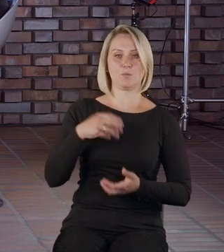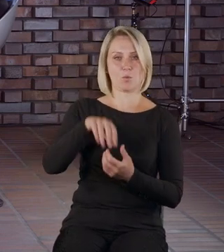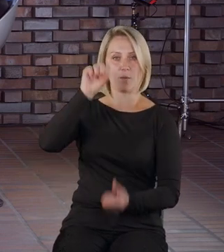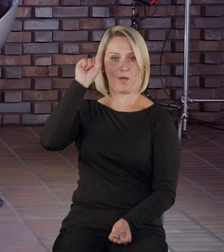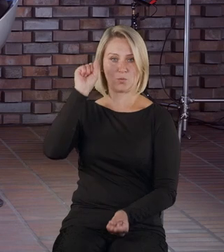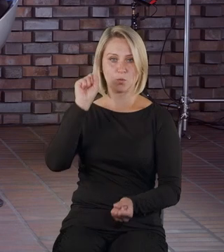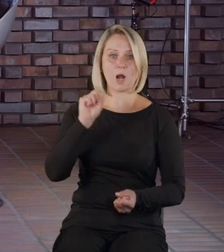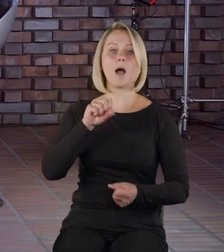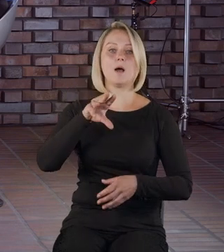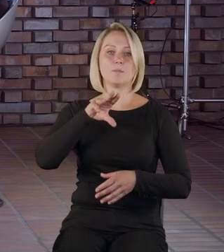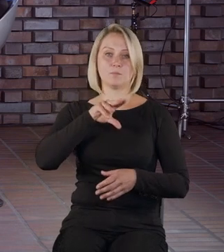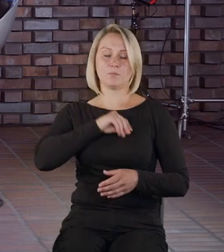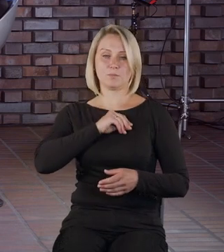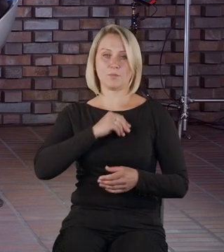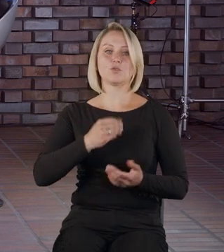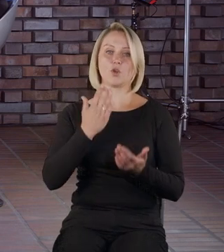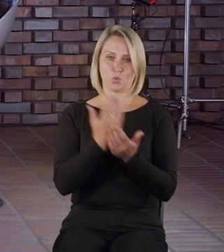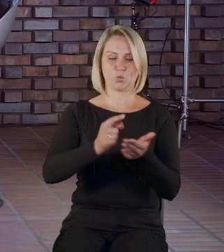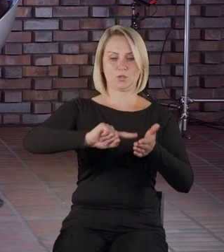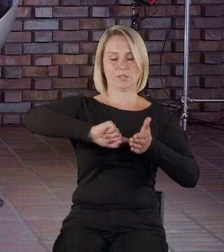maturalnego,